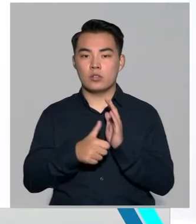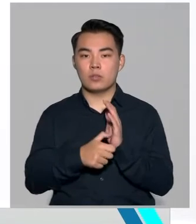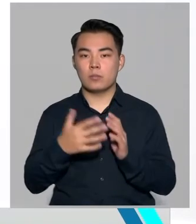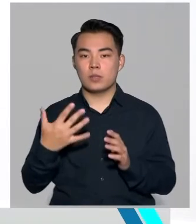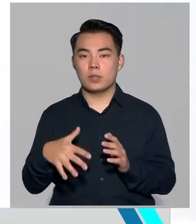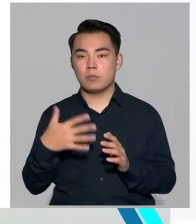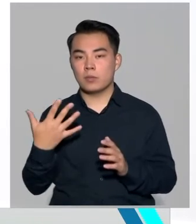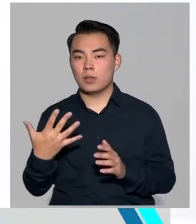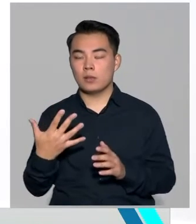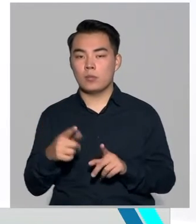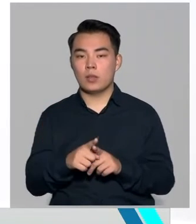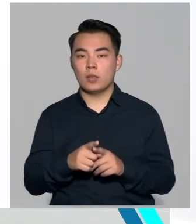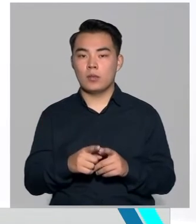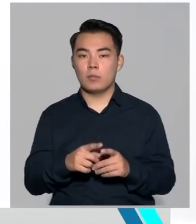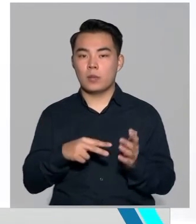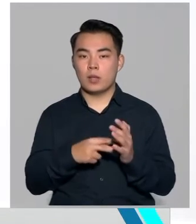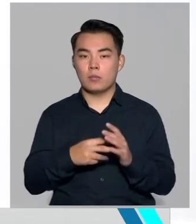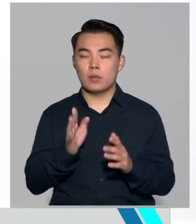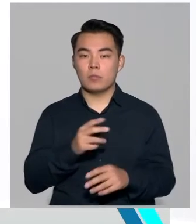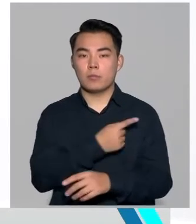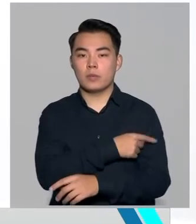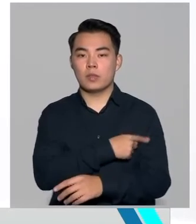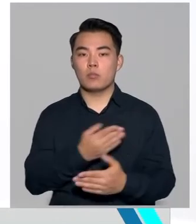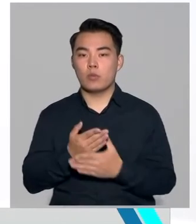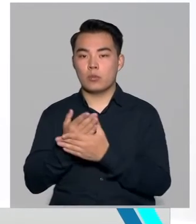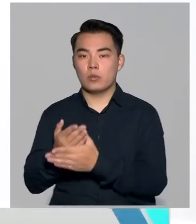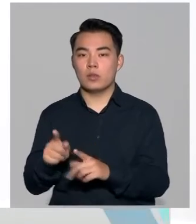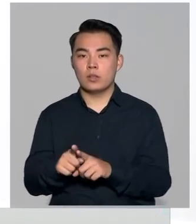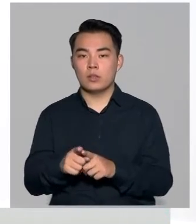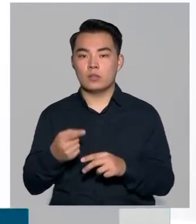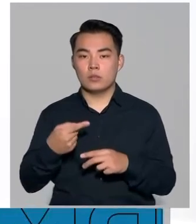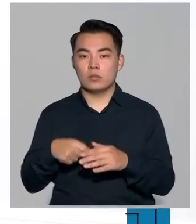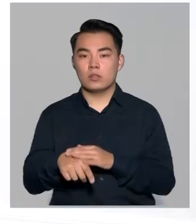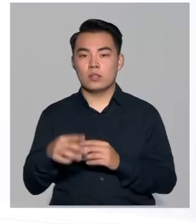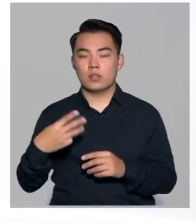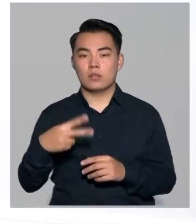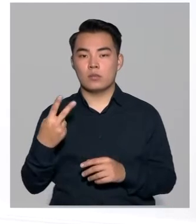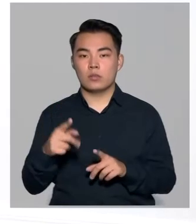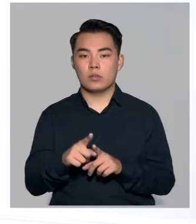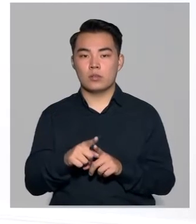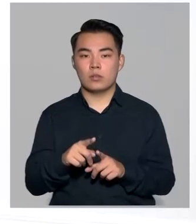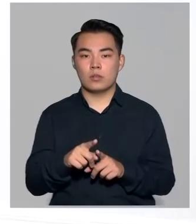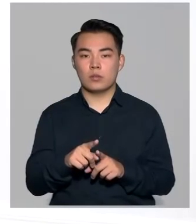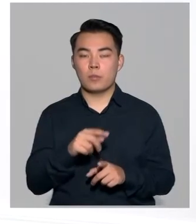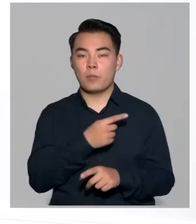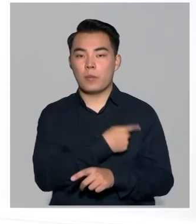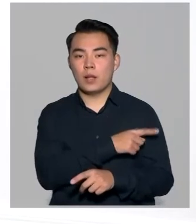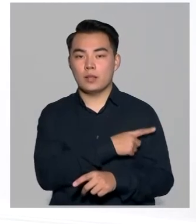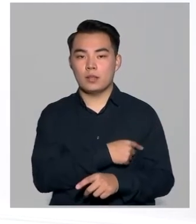655 объектов медицинской помощи и организация 32 профильных центральных районных больниц